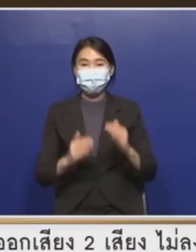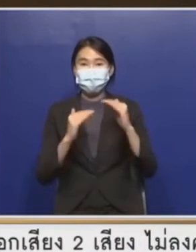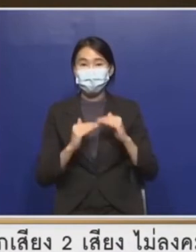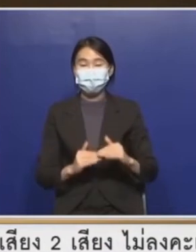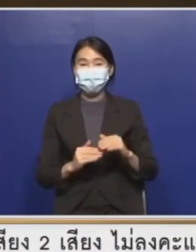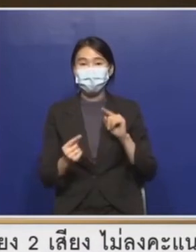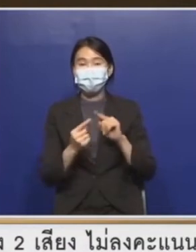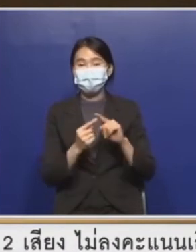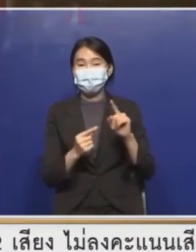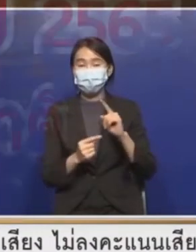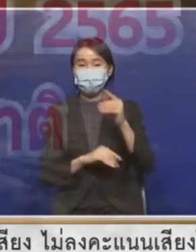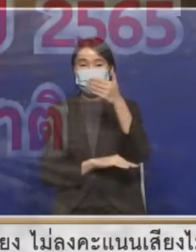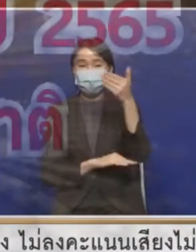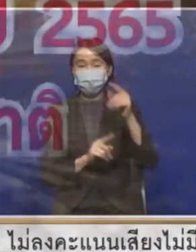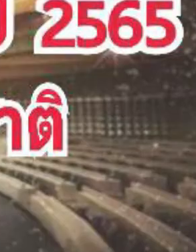พื่อชาติ1คนนะ